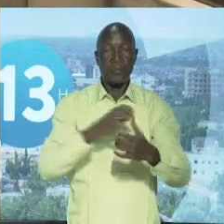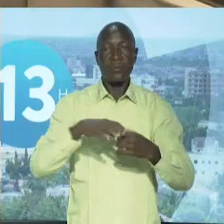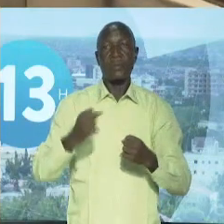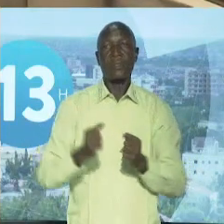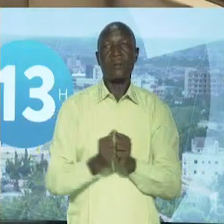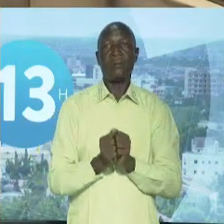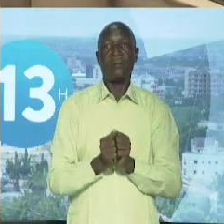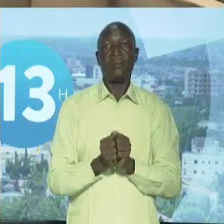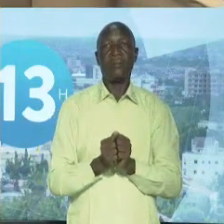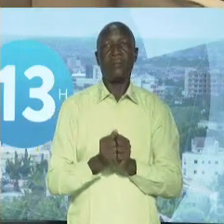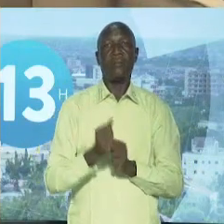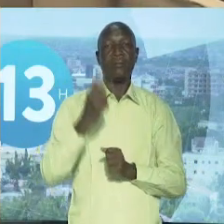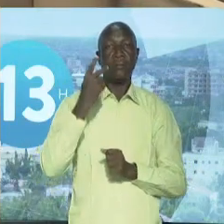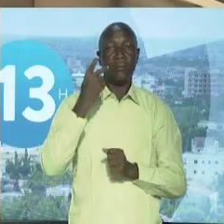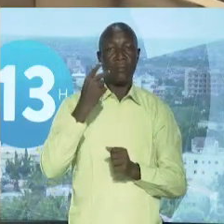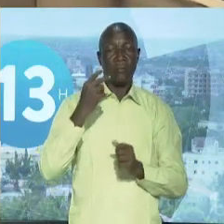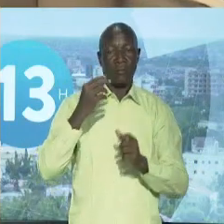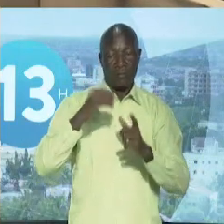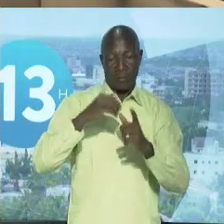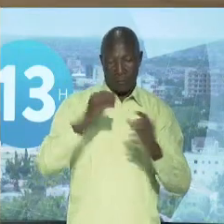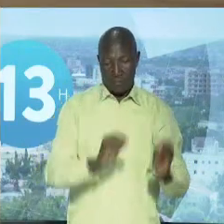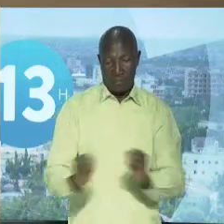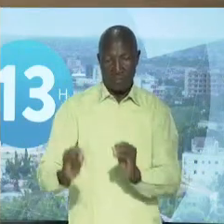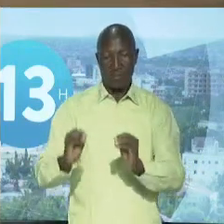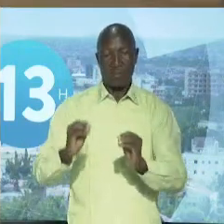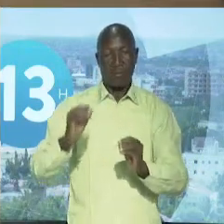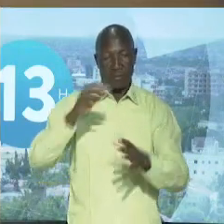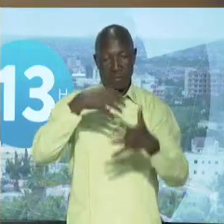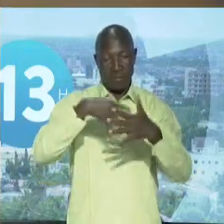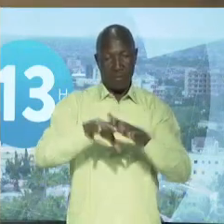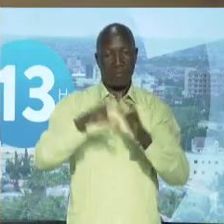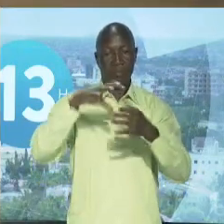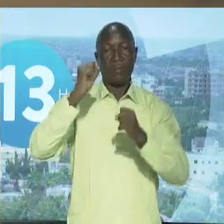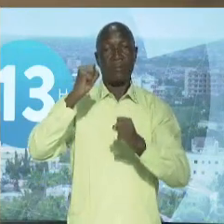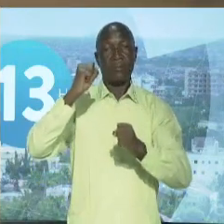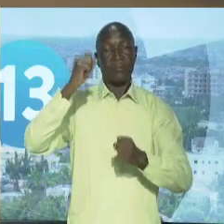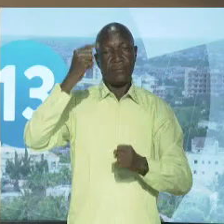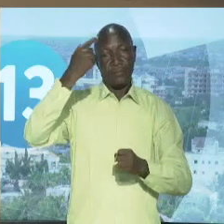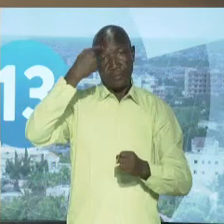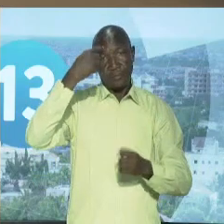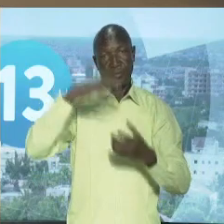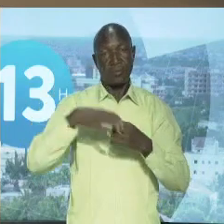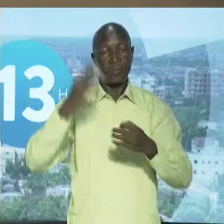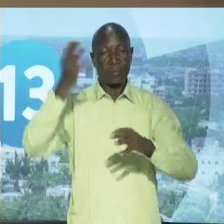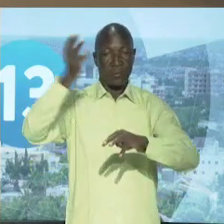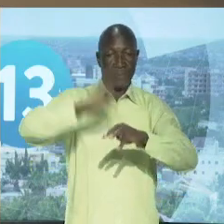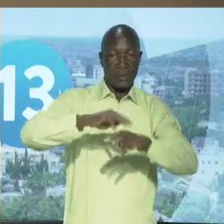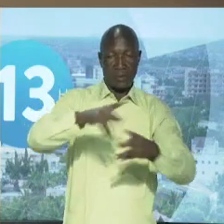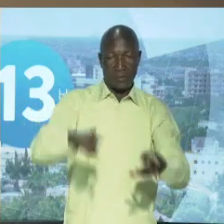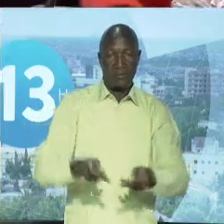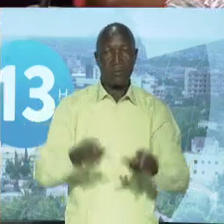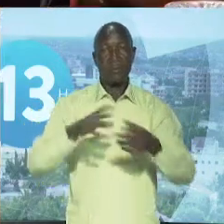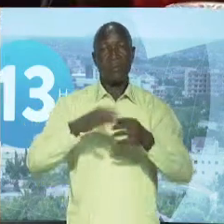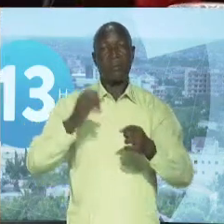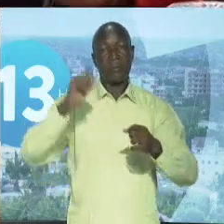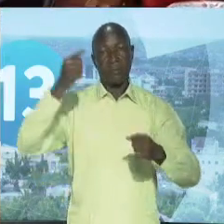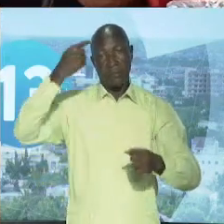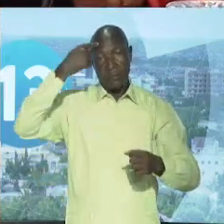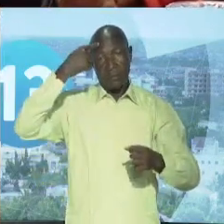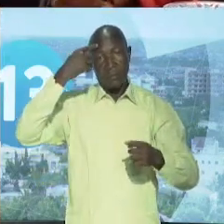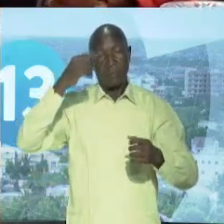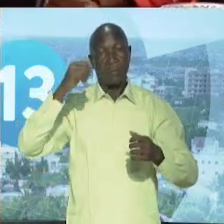CAFRAD. L'organisation intergouvernementale panafricaine est mise en place par le gouvernement africain